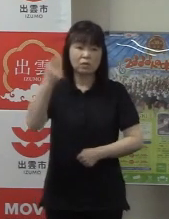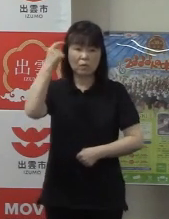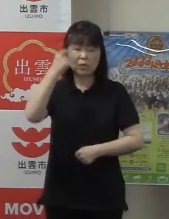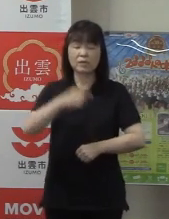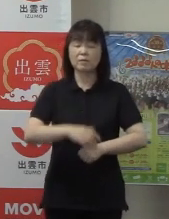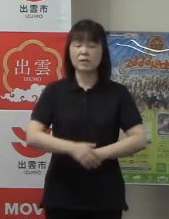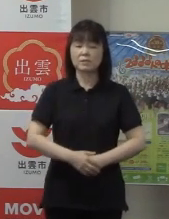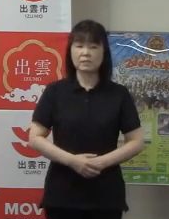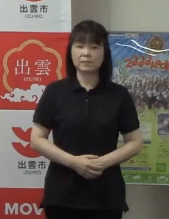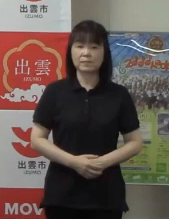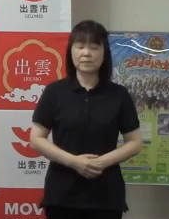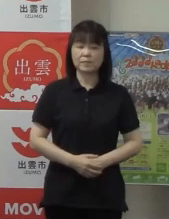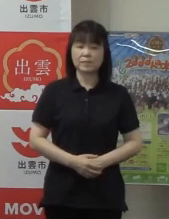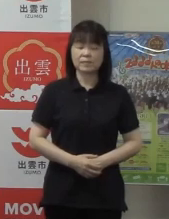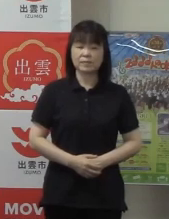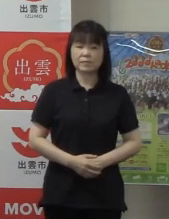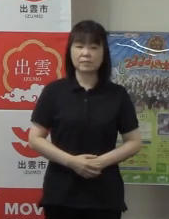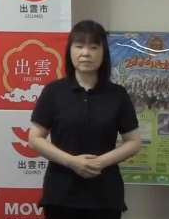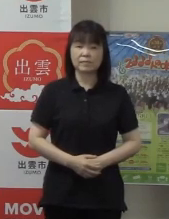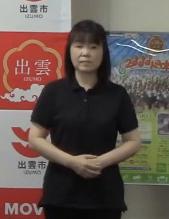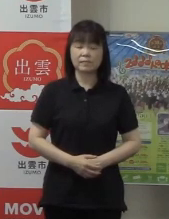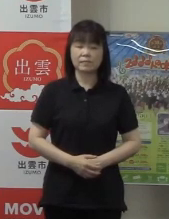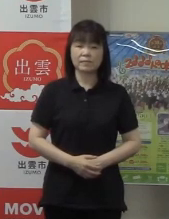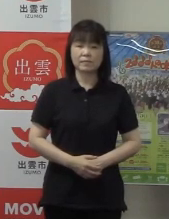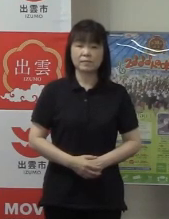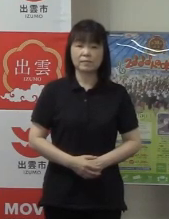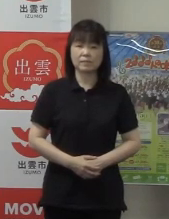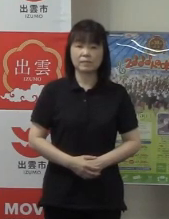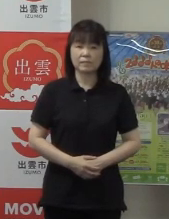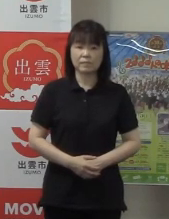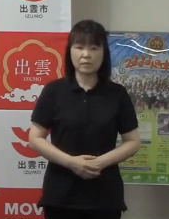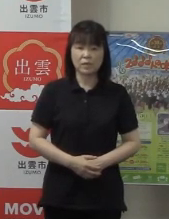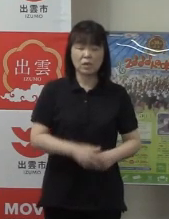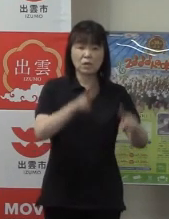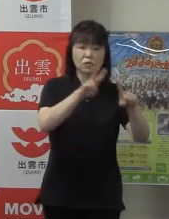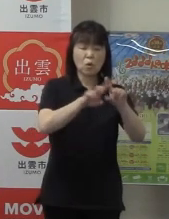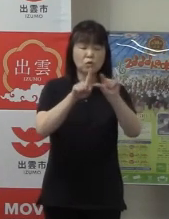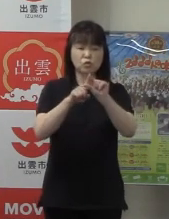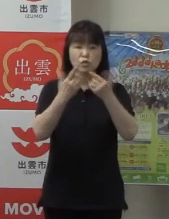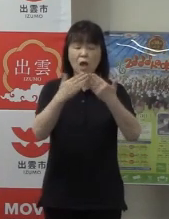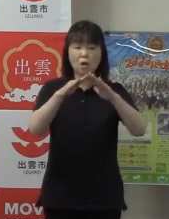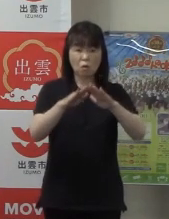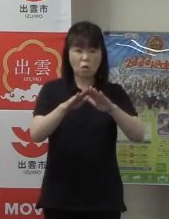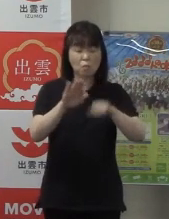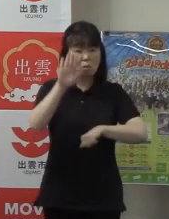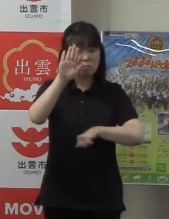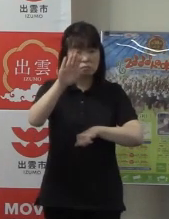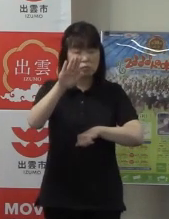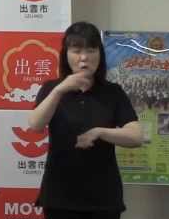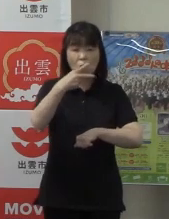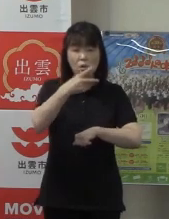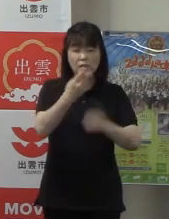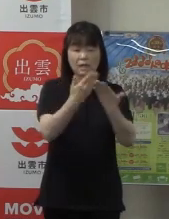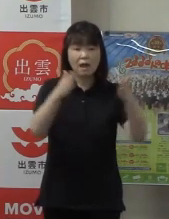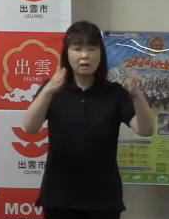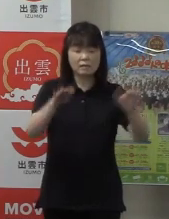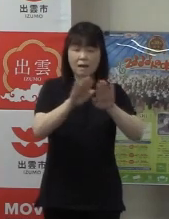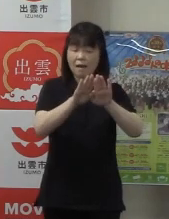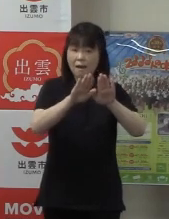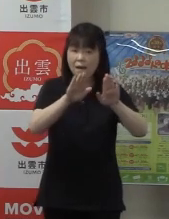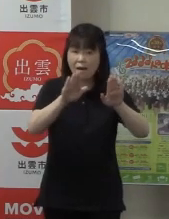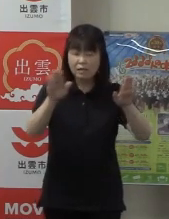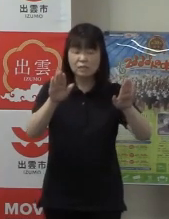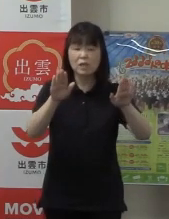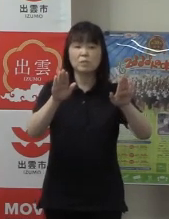。また小中学校の方も間もなく新学期が始まってまい